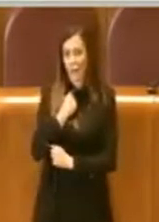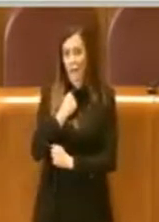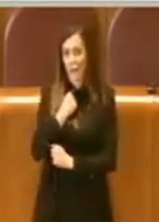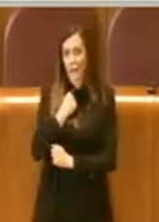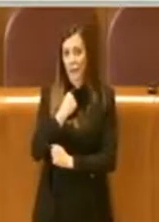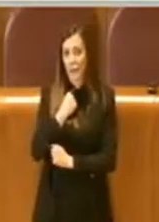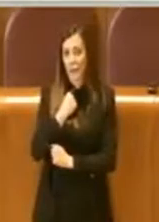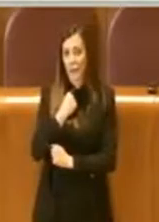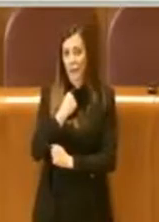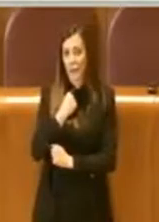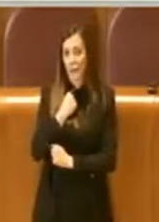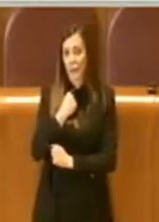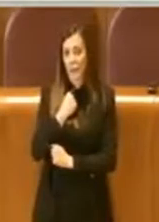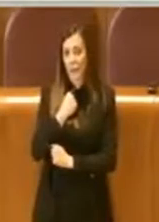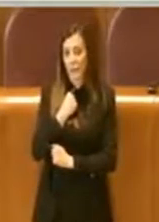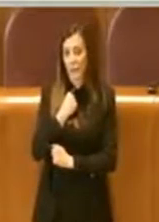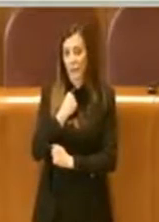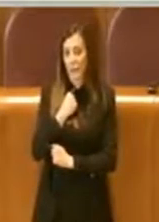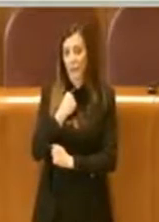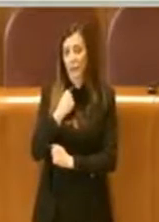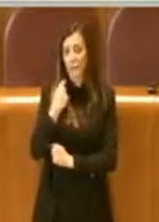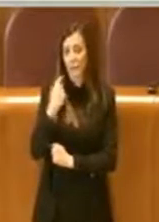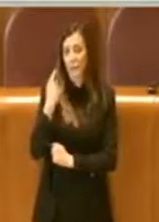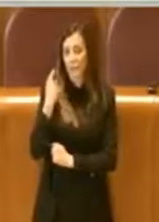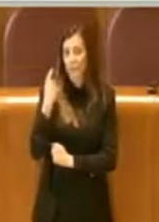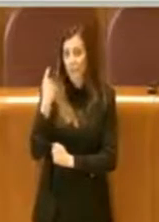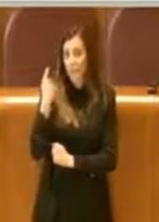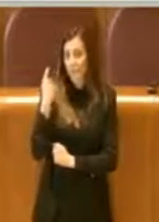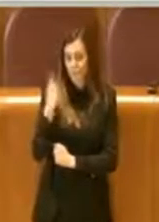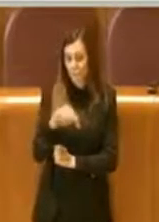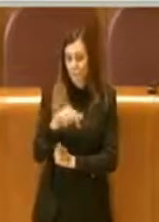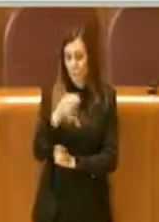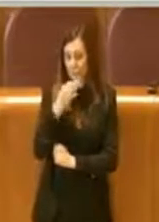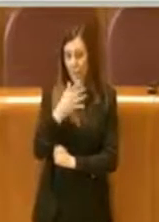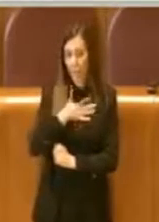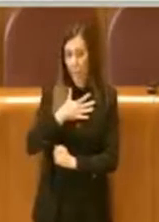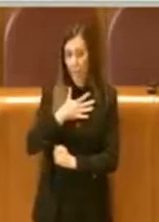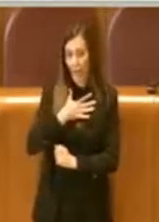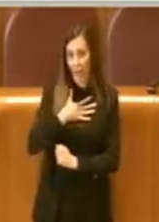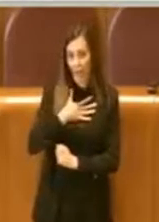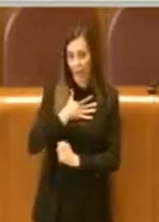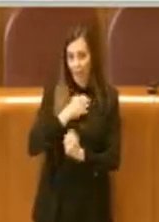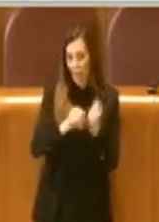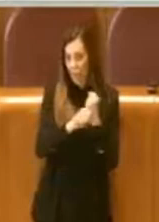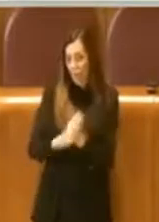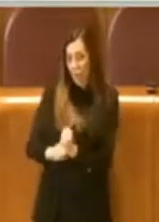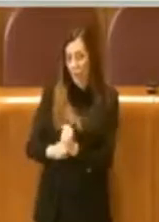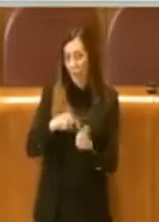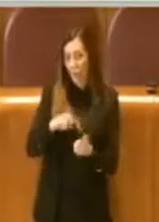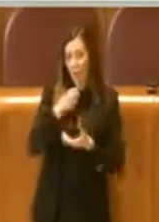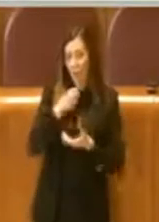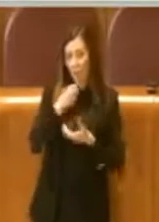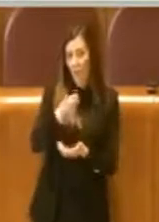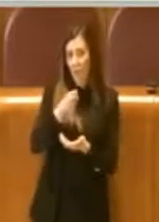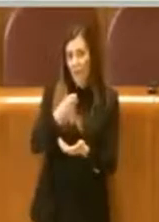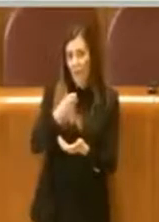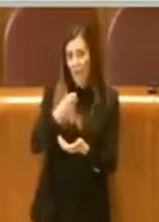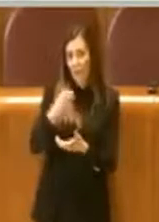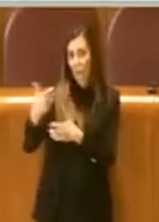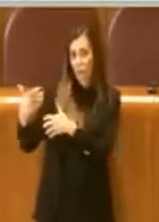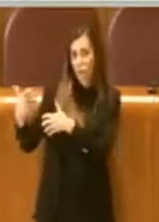di fatto è stato depauperato il patrimonio della Fondazione in tutto